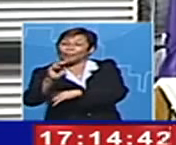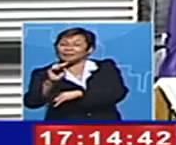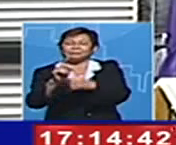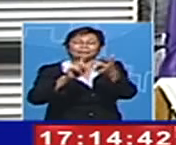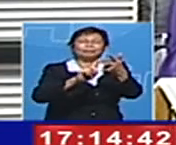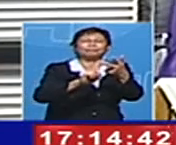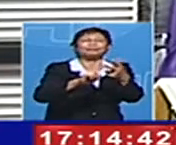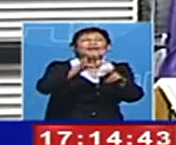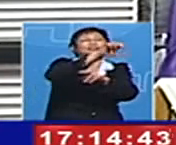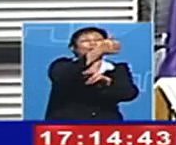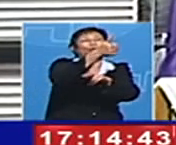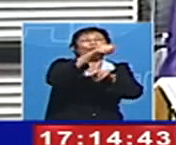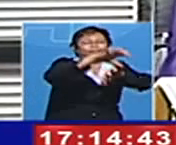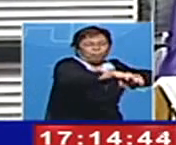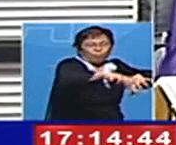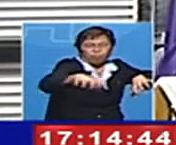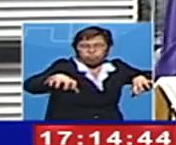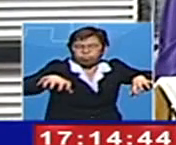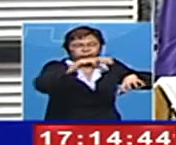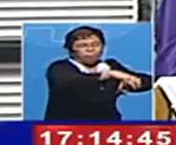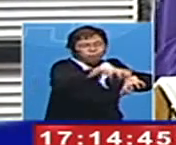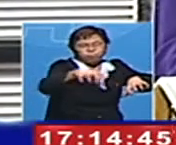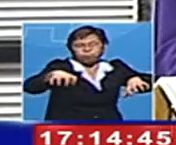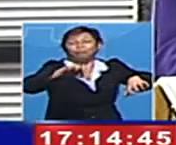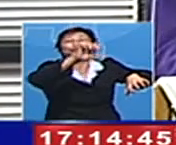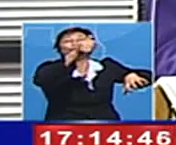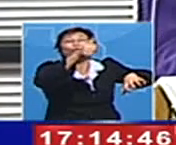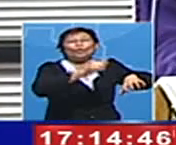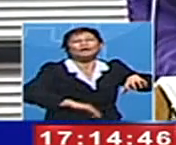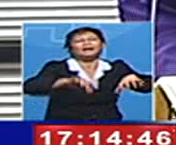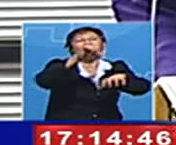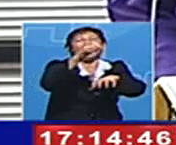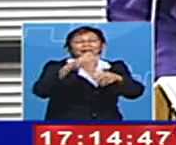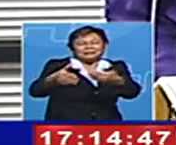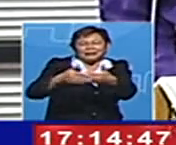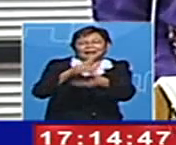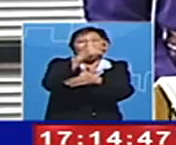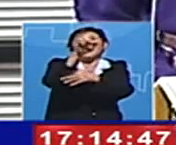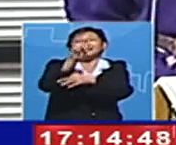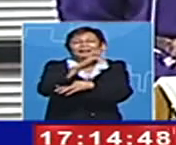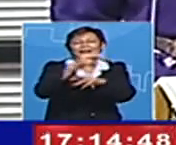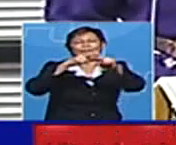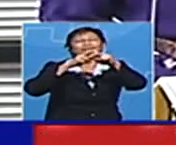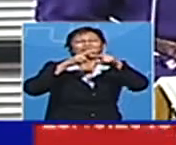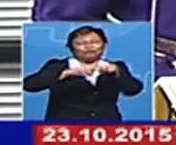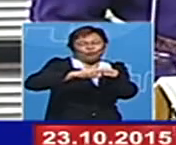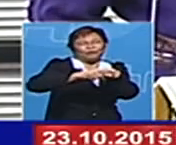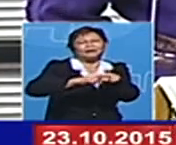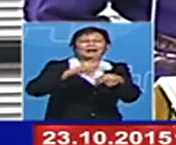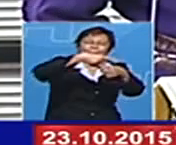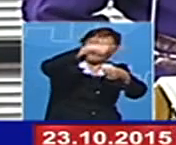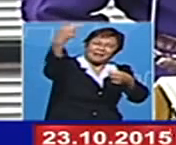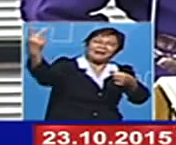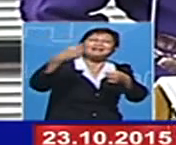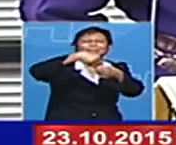di 10 lokasi sekitar stesen dan koridor lrt serta Monorail antaranya di Pandan Jaya